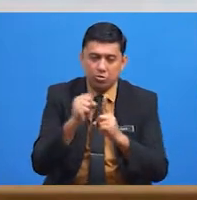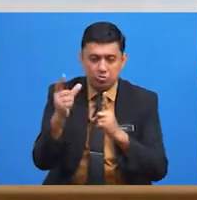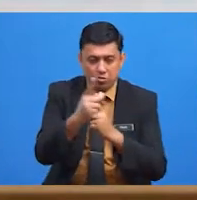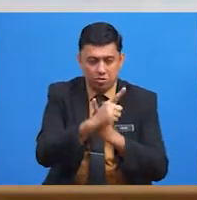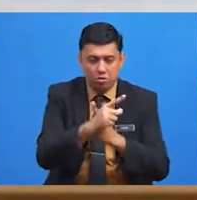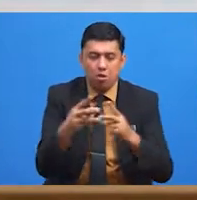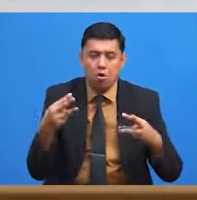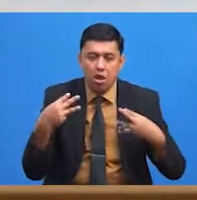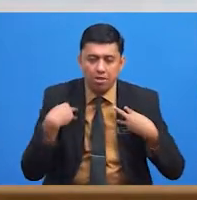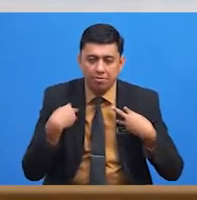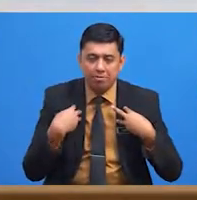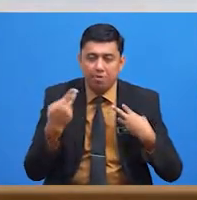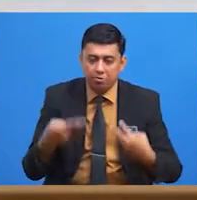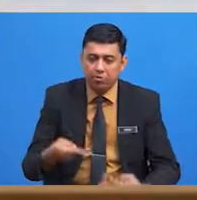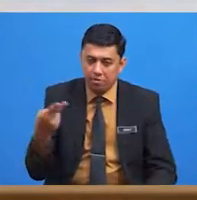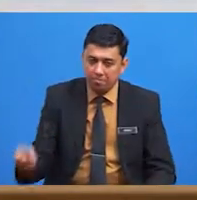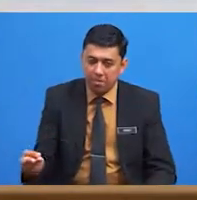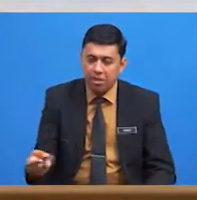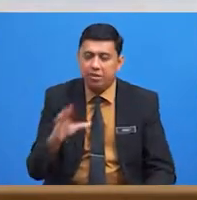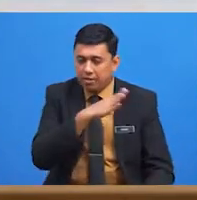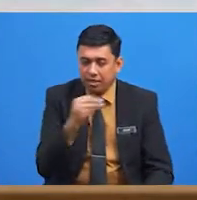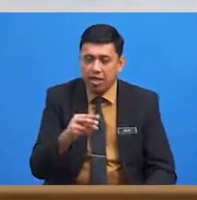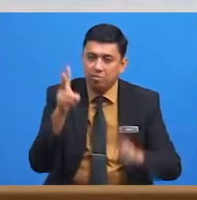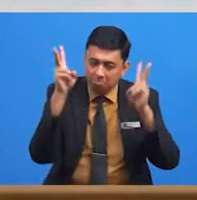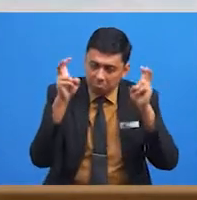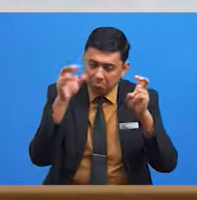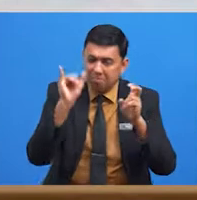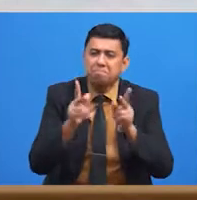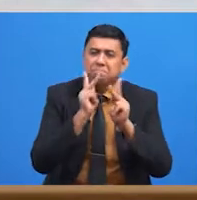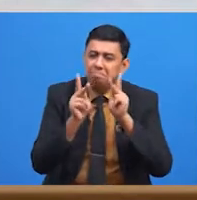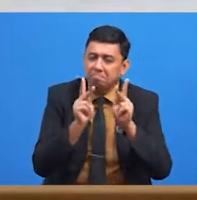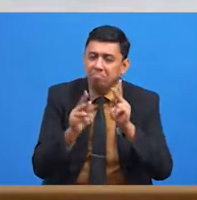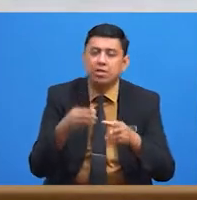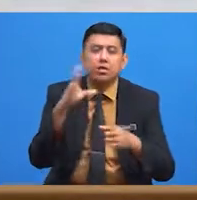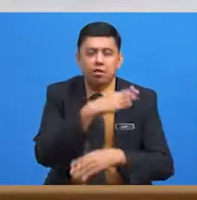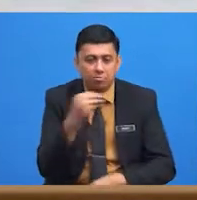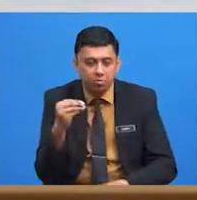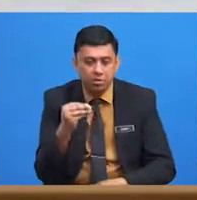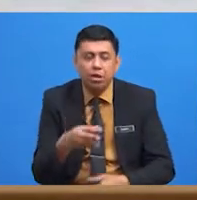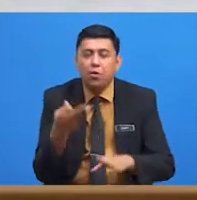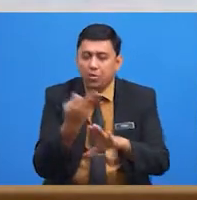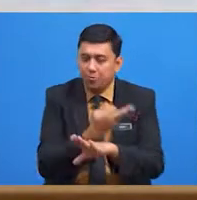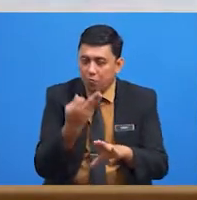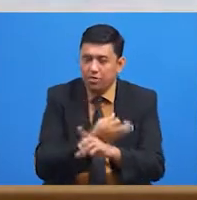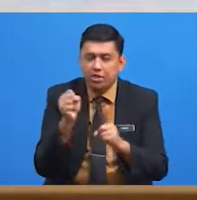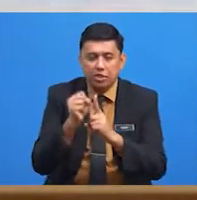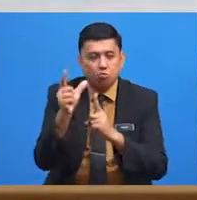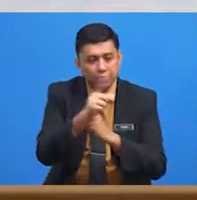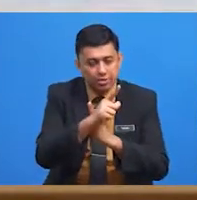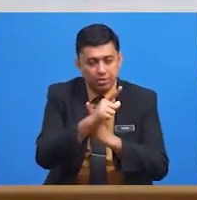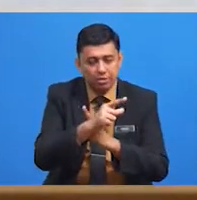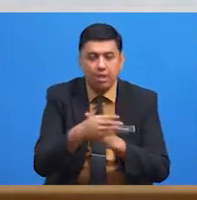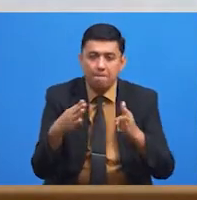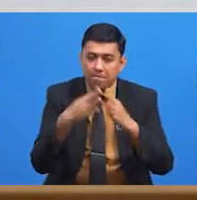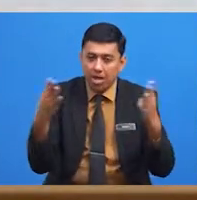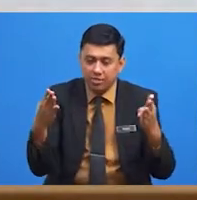wujud, bahan dan topik yang diperkatakan dan fungsi sosial